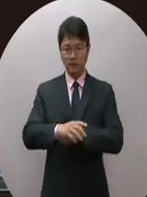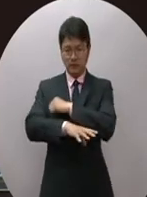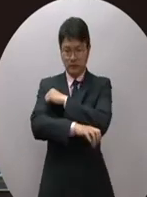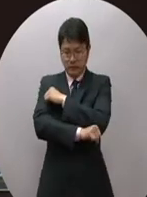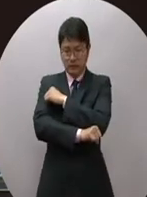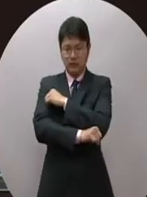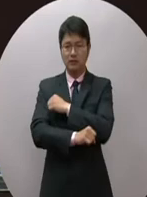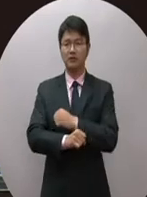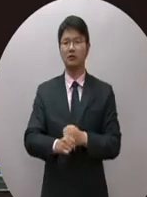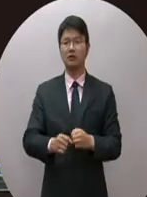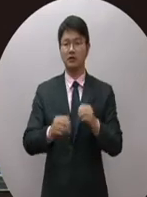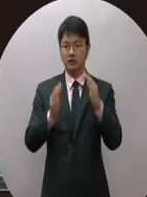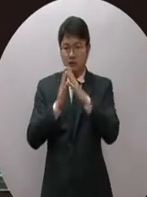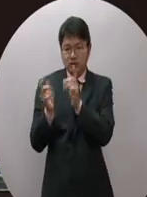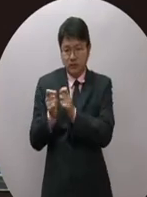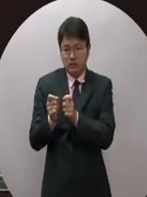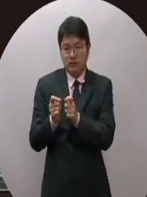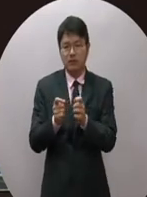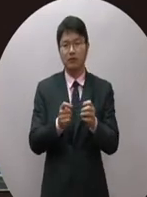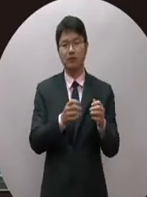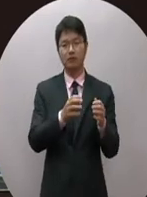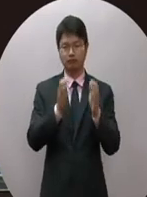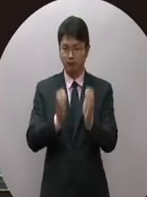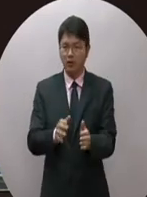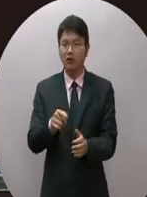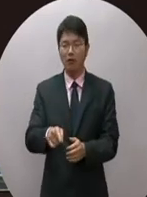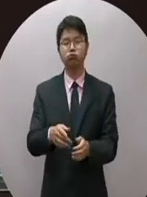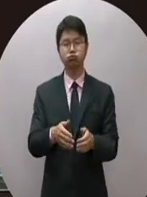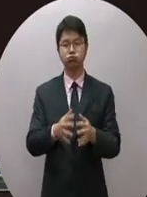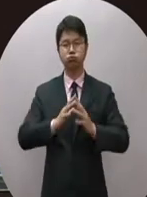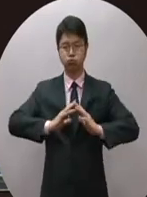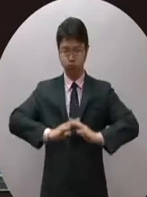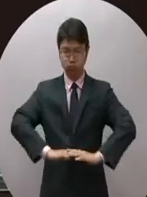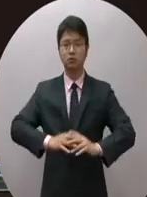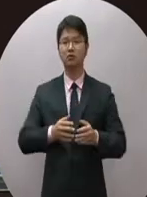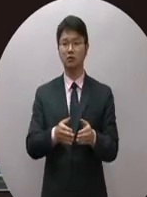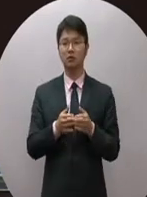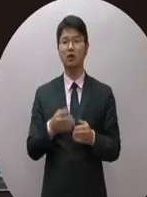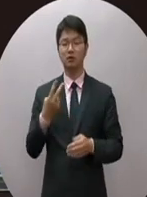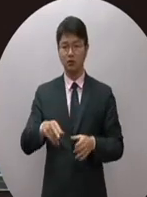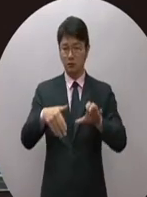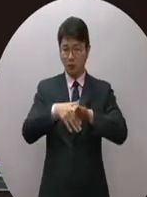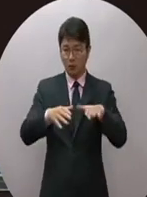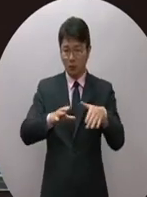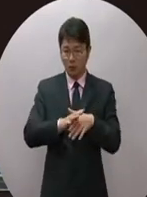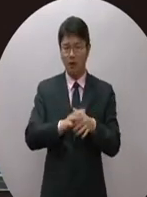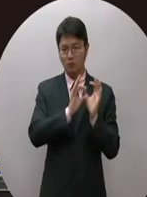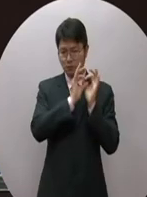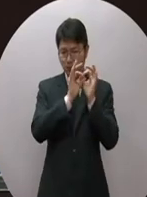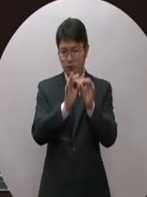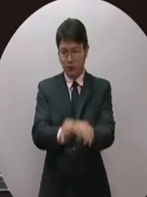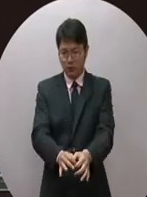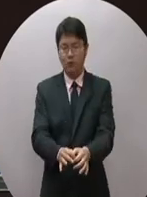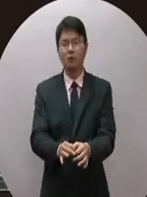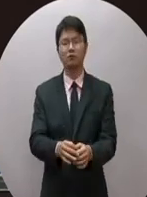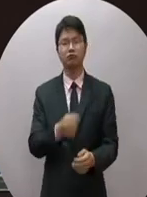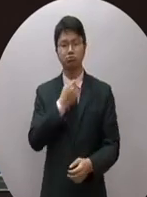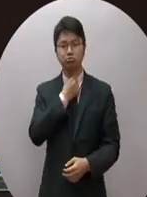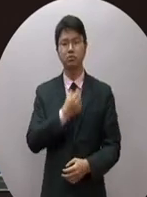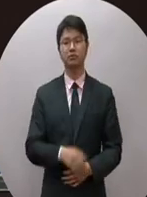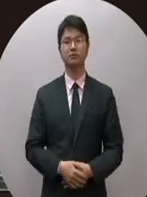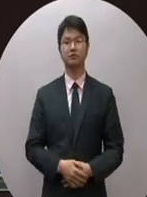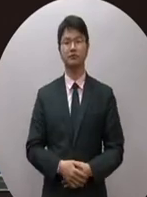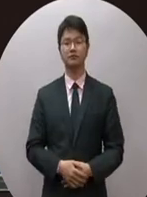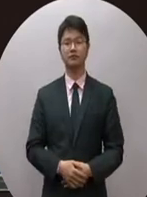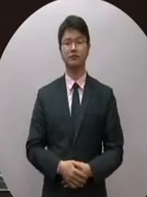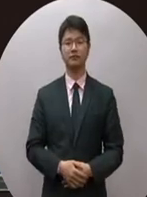地方，让我们都能够看到文化的绵延永续。我们也已经